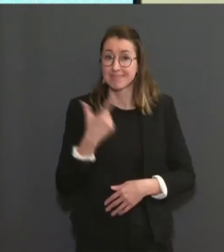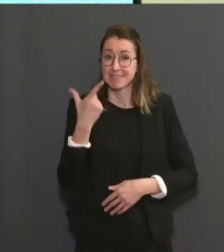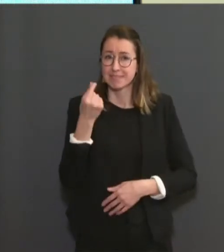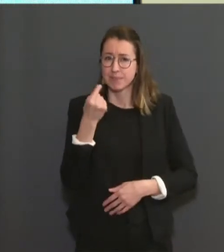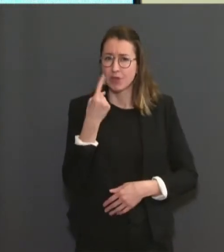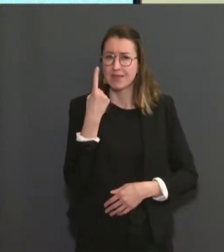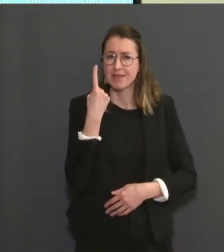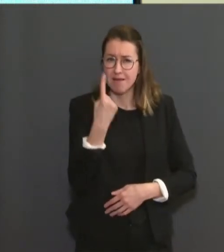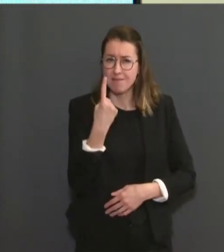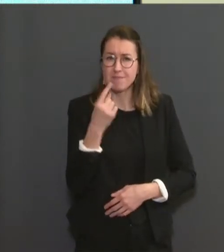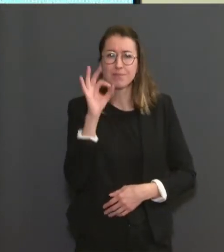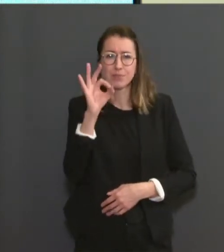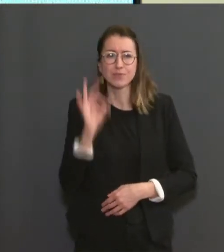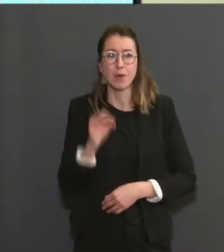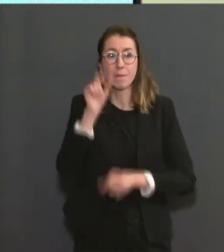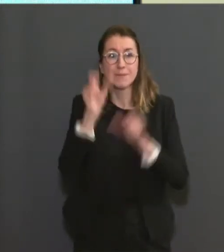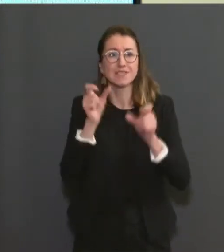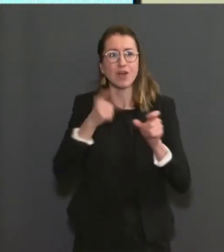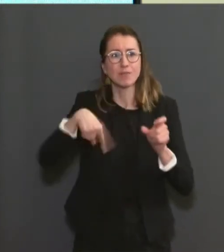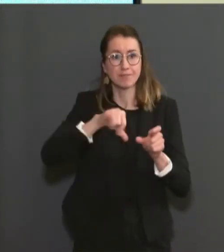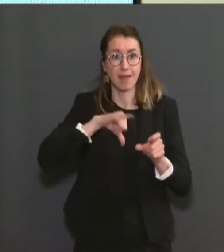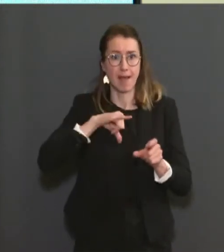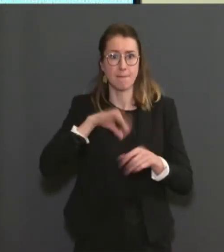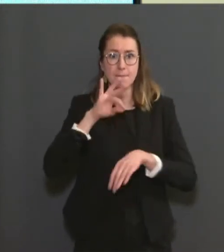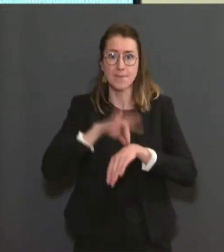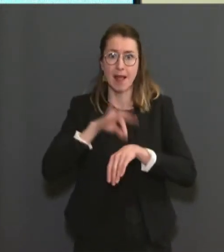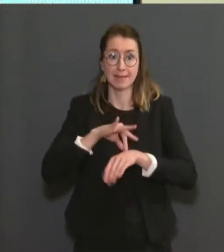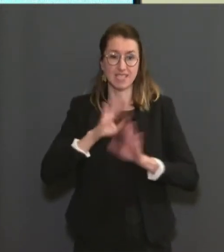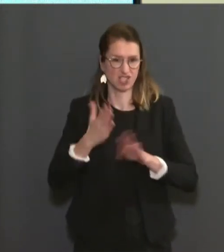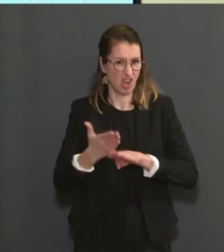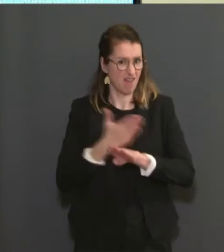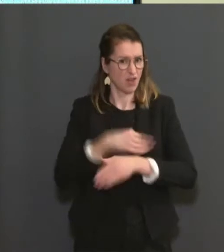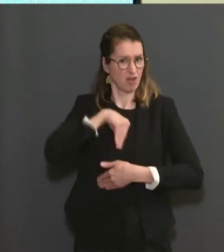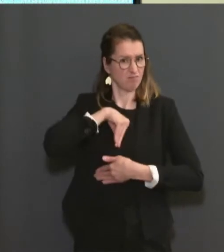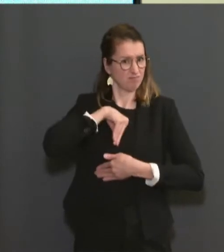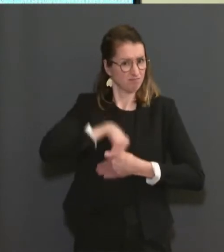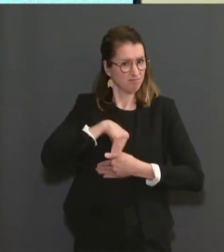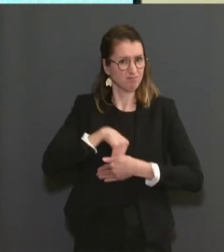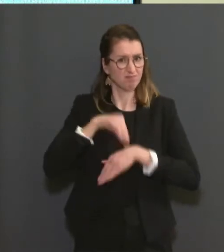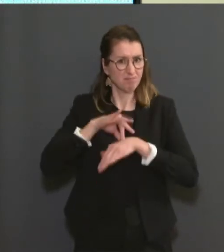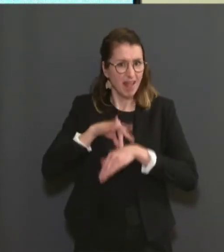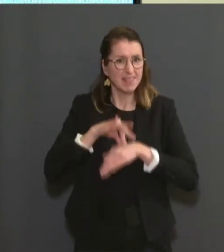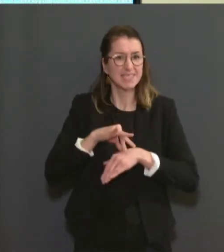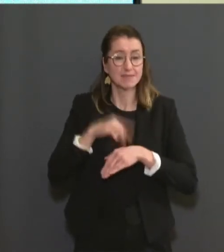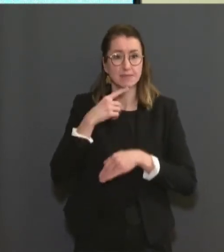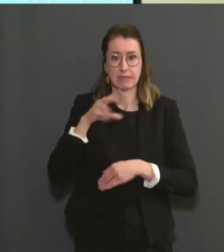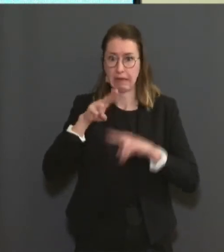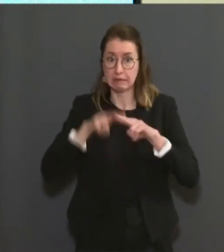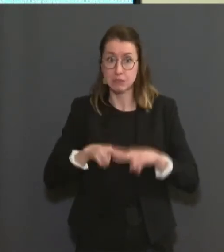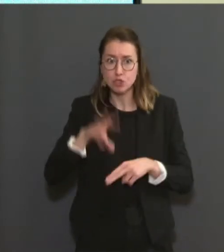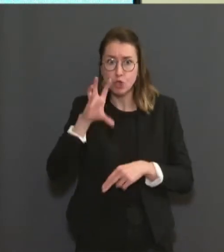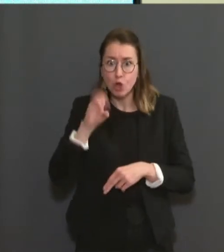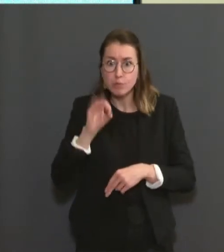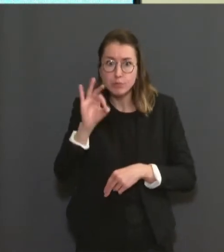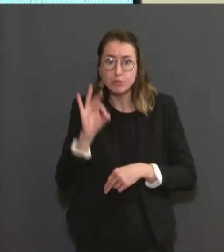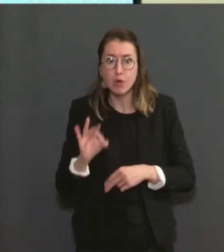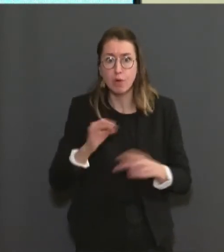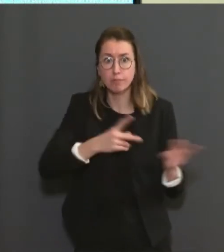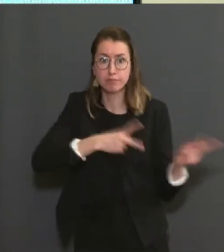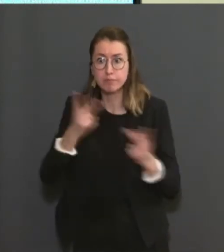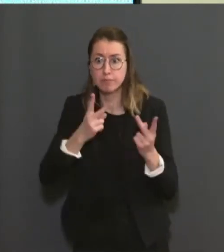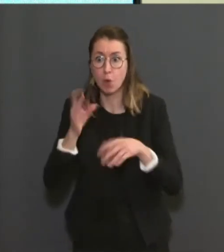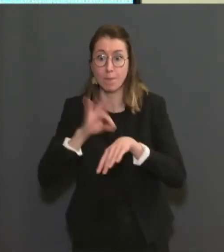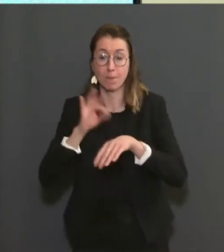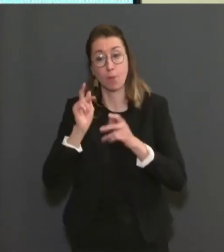largement détaillées, il faut aussi dire que donc 30% n'en avaient pas. Cela souligne l'importance de